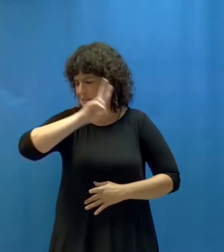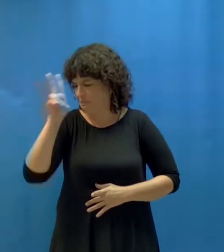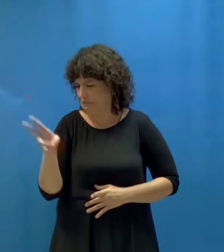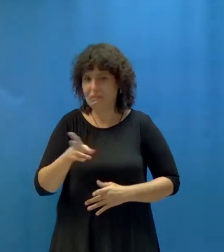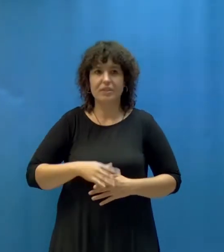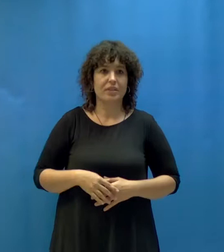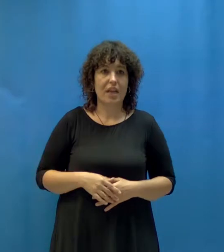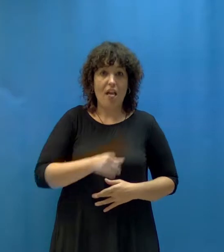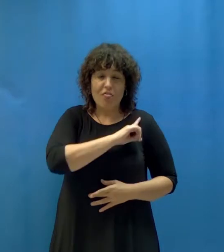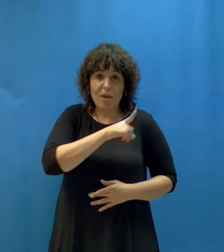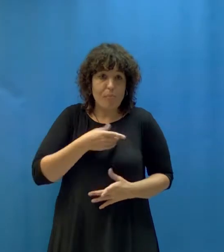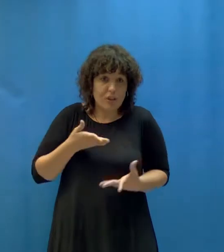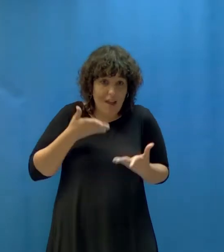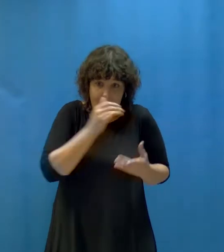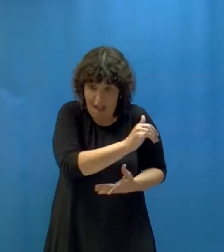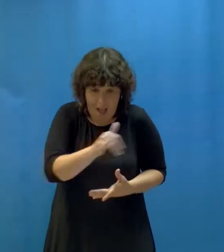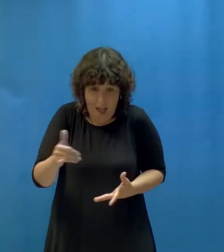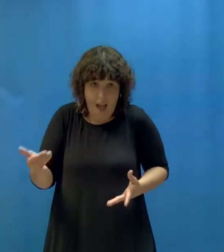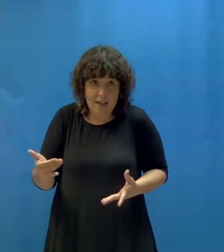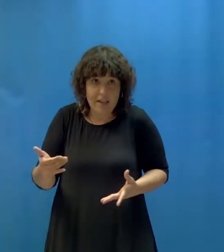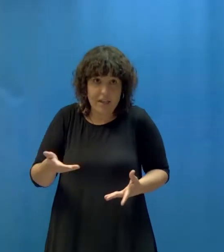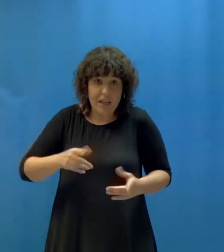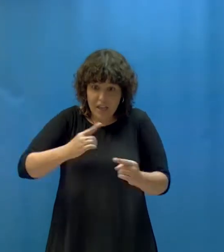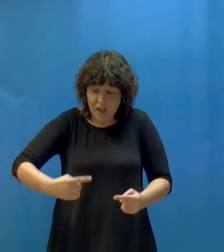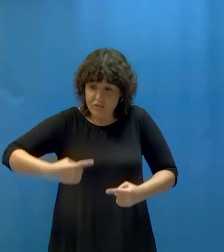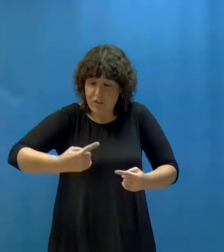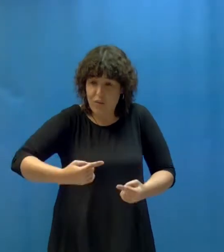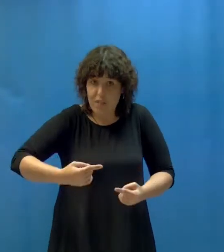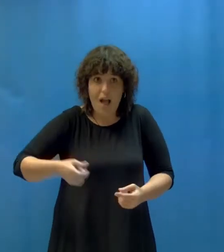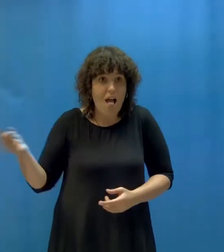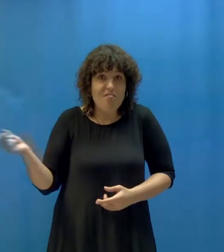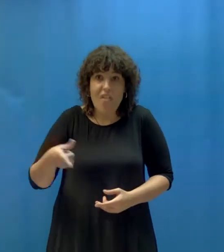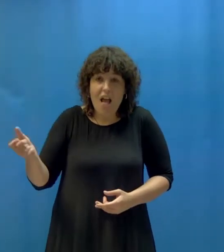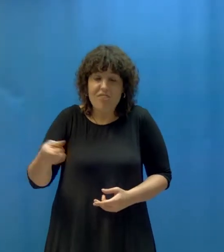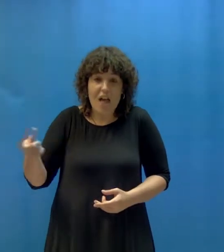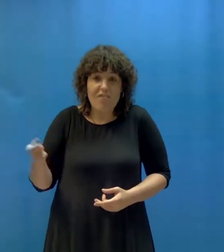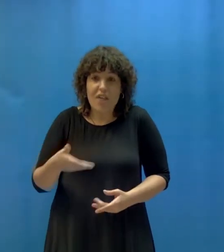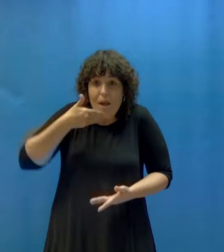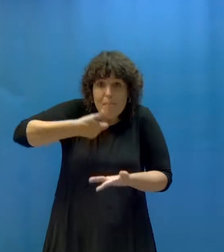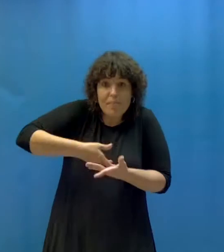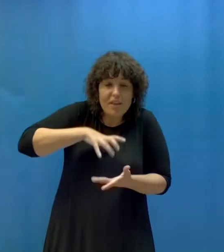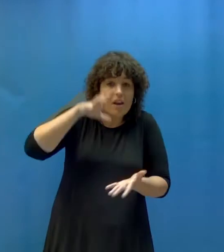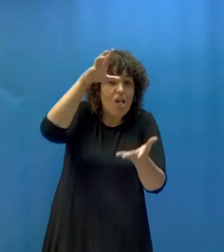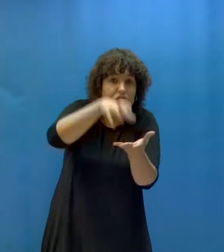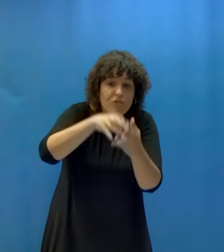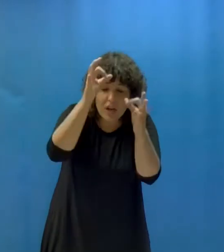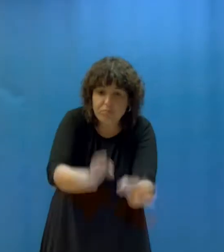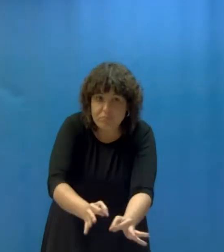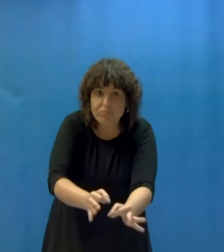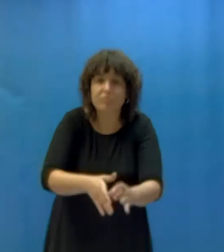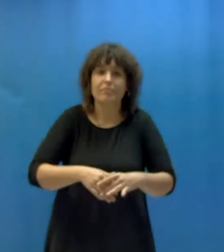arreu i això fa que cada vegada més hi hagi una demanda major d'ús de les nostres instal·lacions esportives i de modalitats